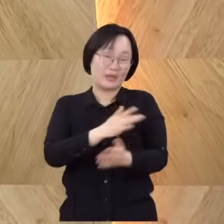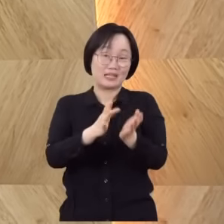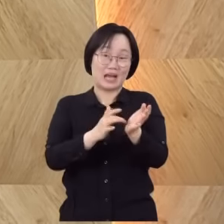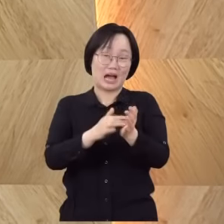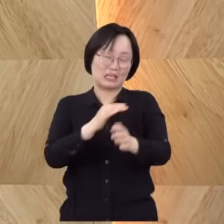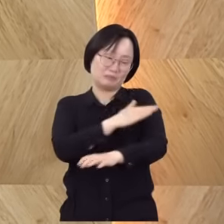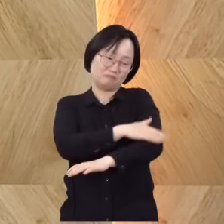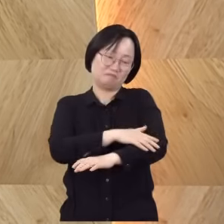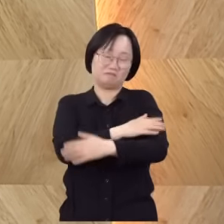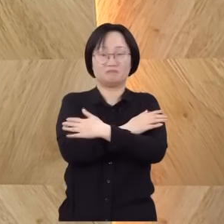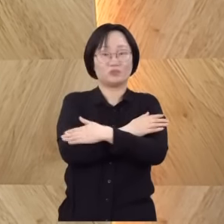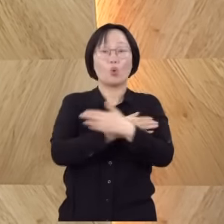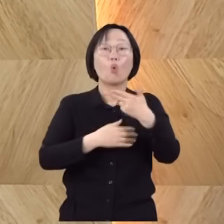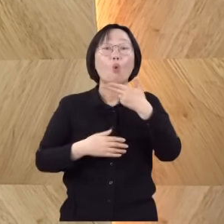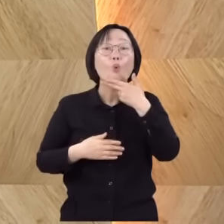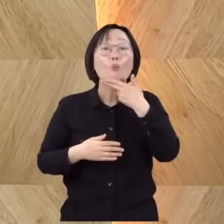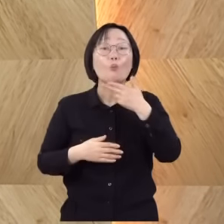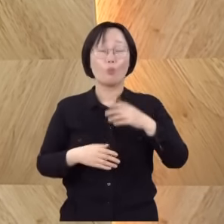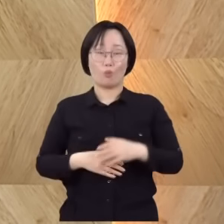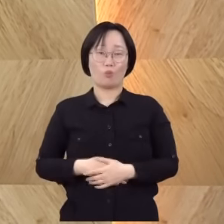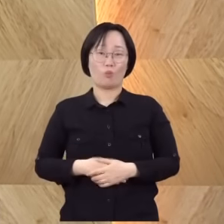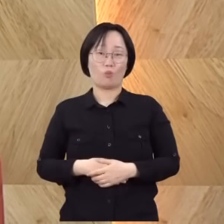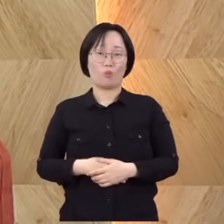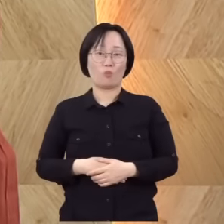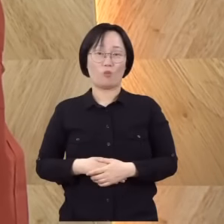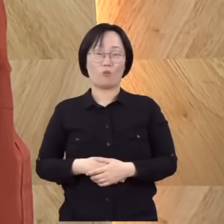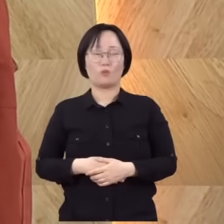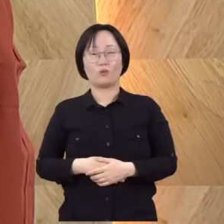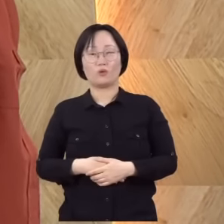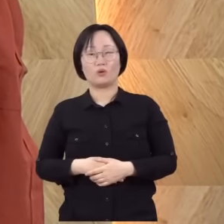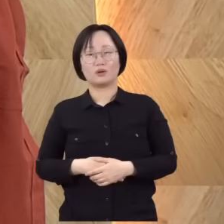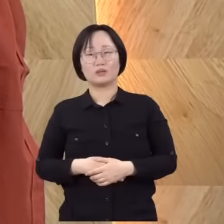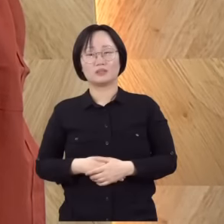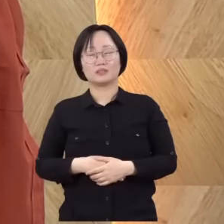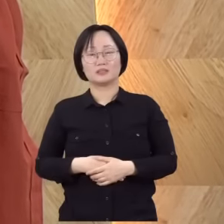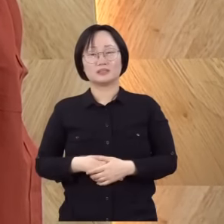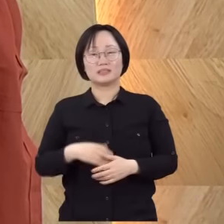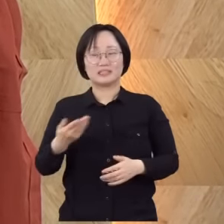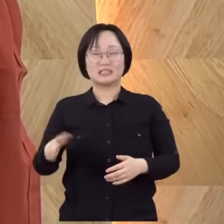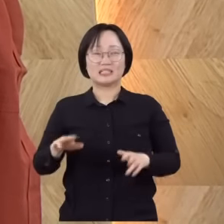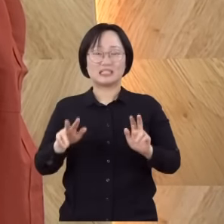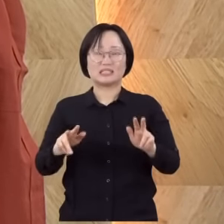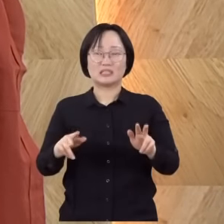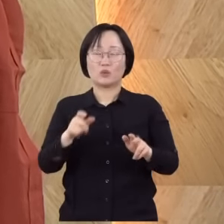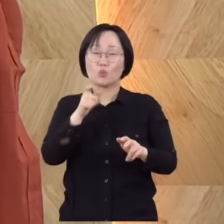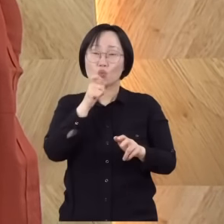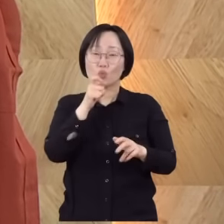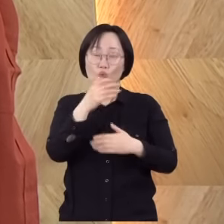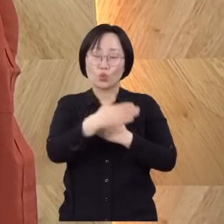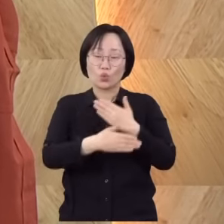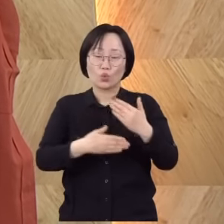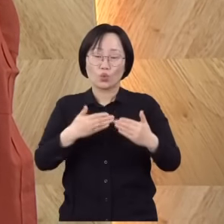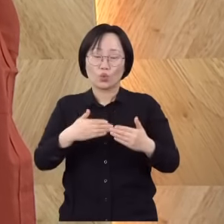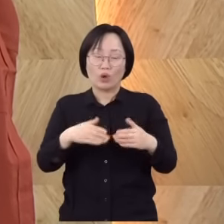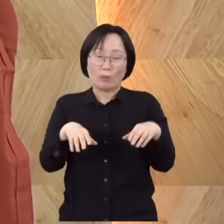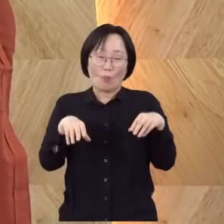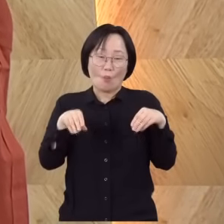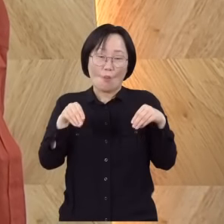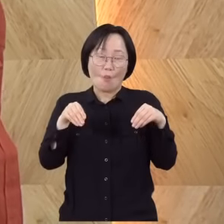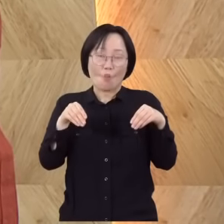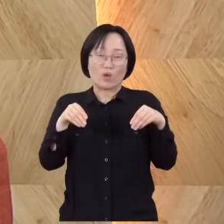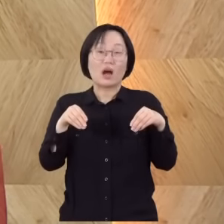건조해지면 아직도 몸이 좀 가려운 건 남아 가지고 몸에 이렇게 순한 그런 크림만 몸에